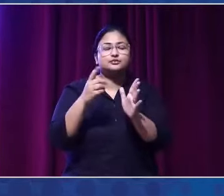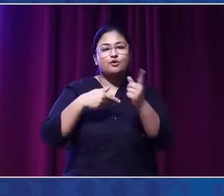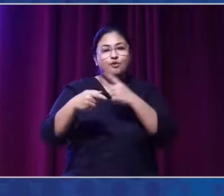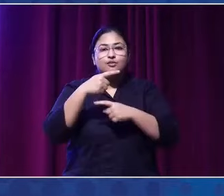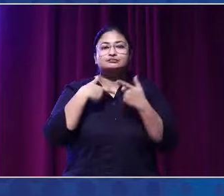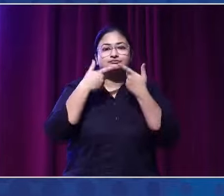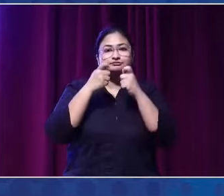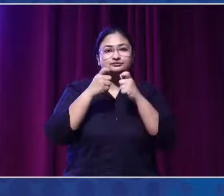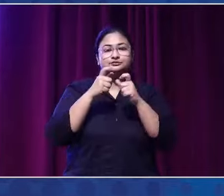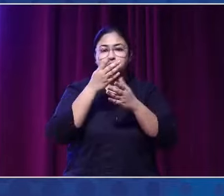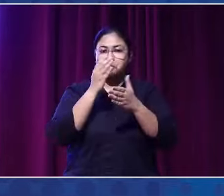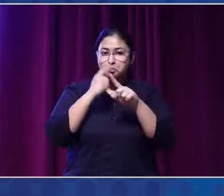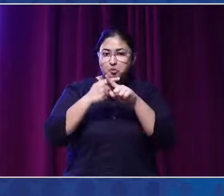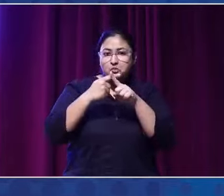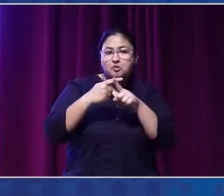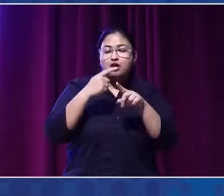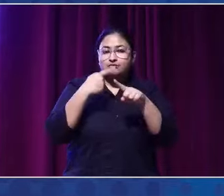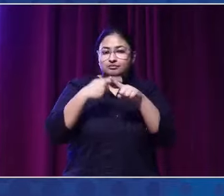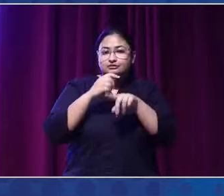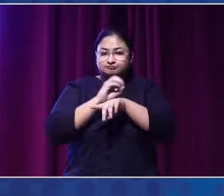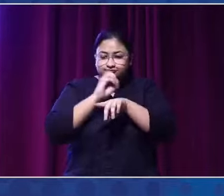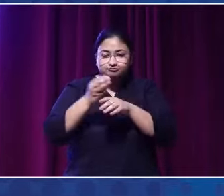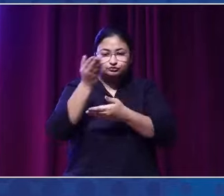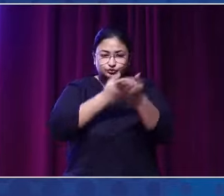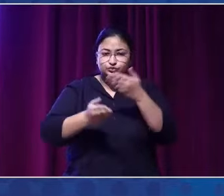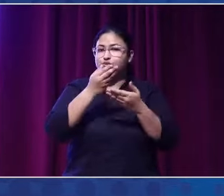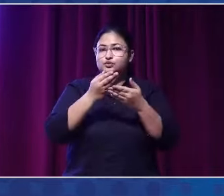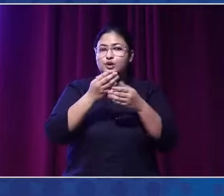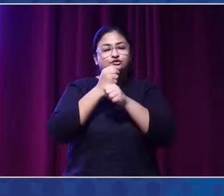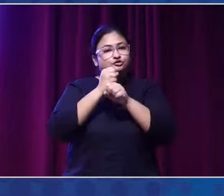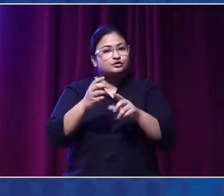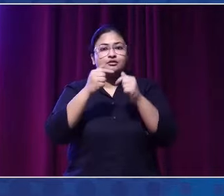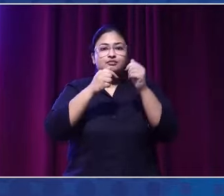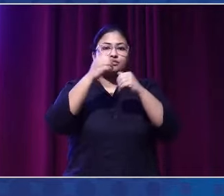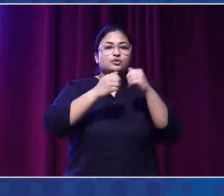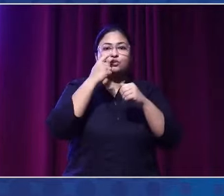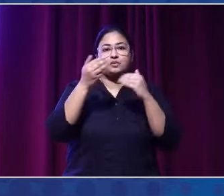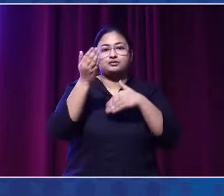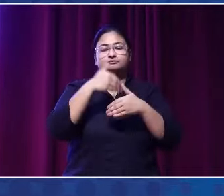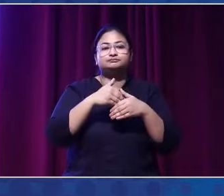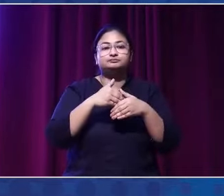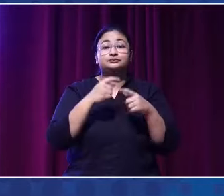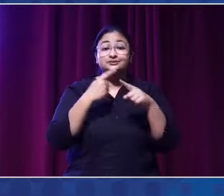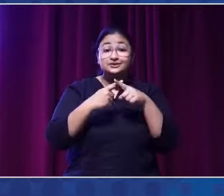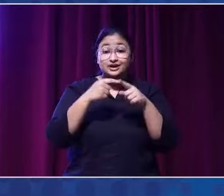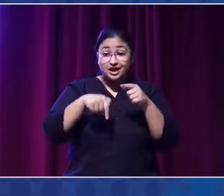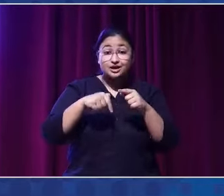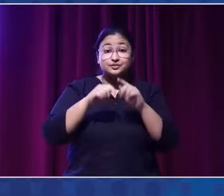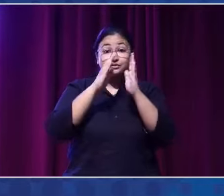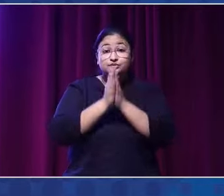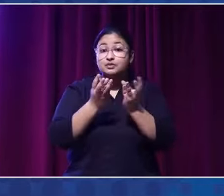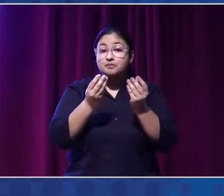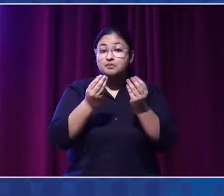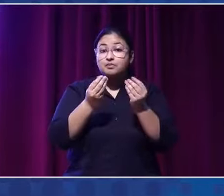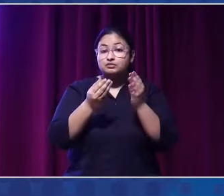giving advisories, and we hope that this is not only during elections and political parties, but the discourse against women would